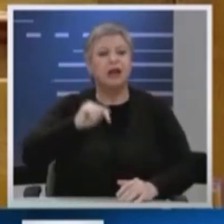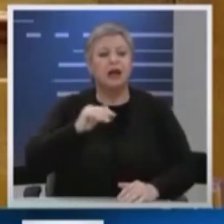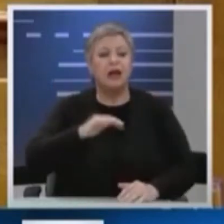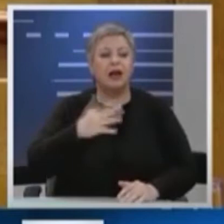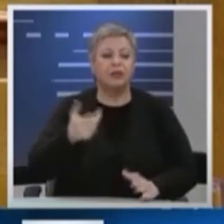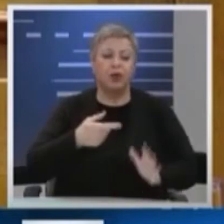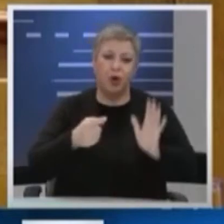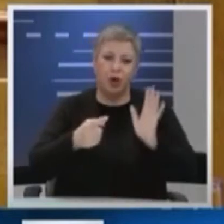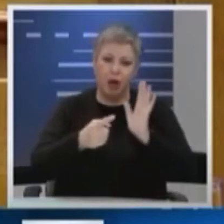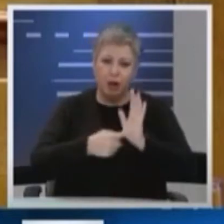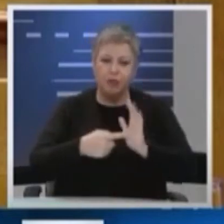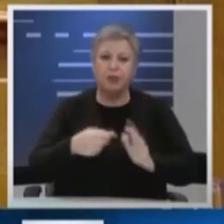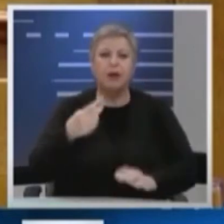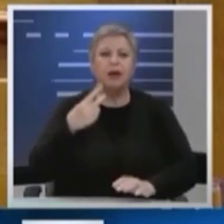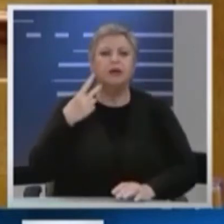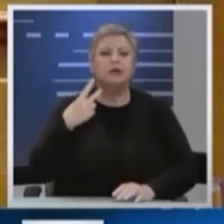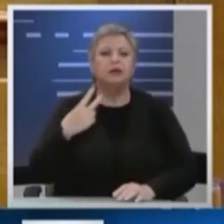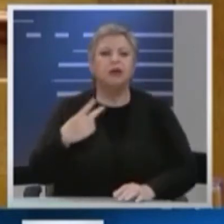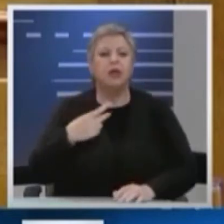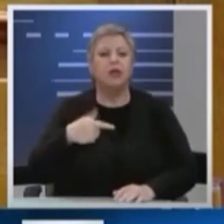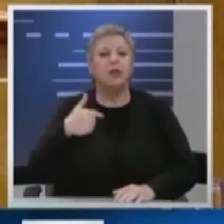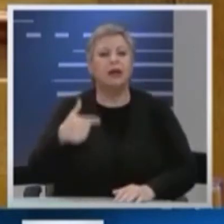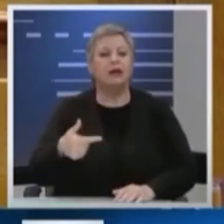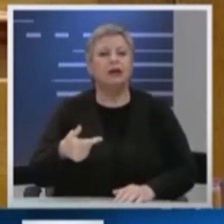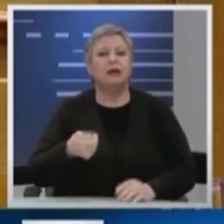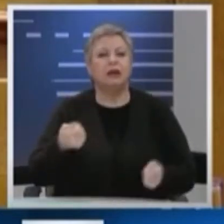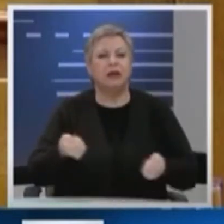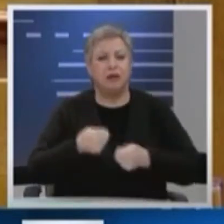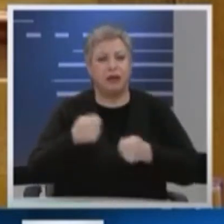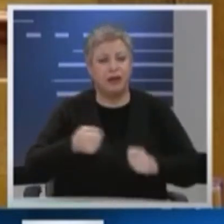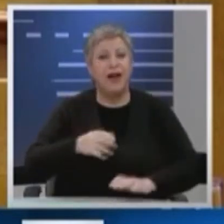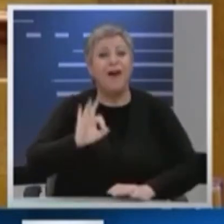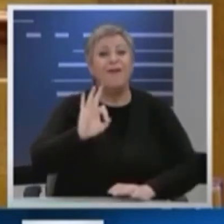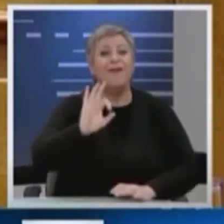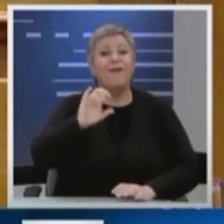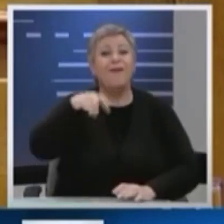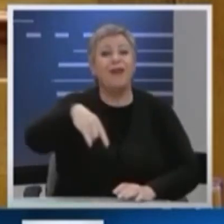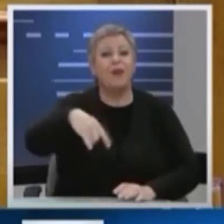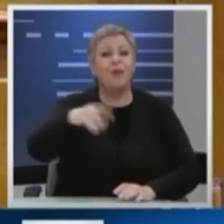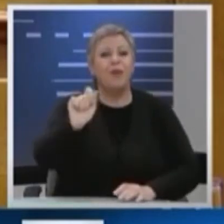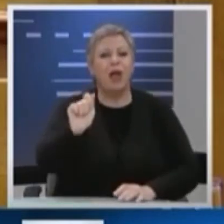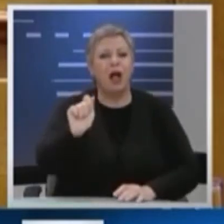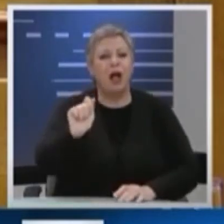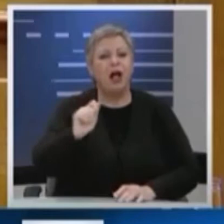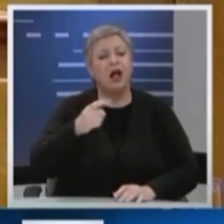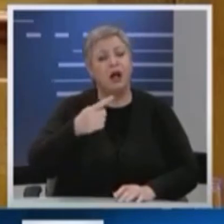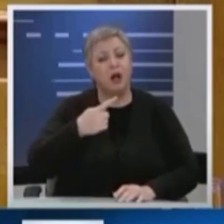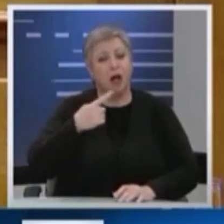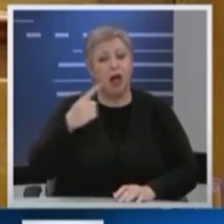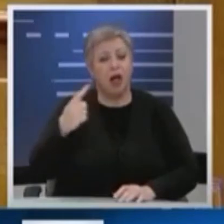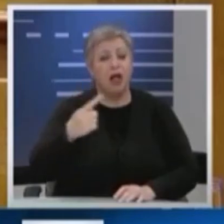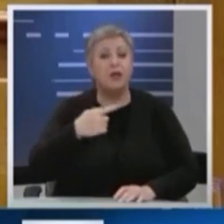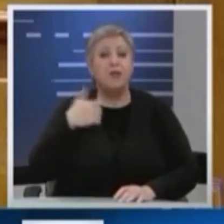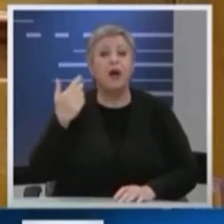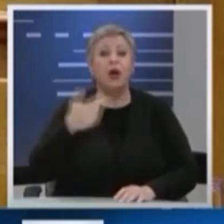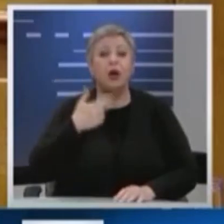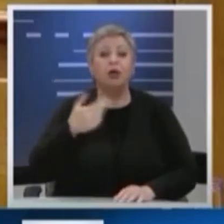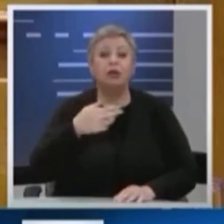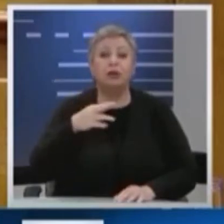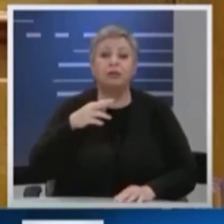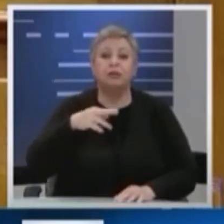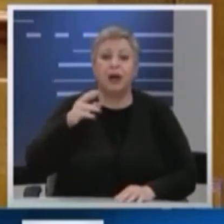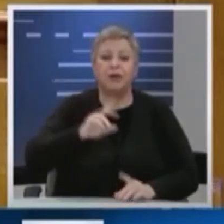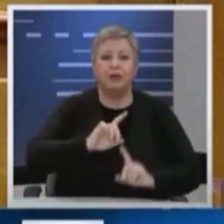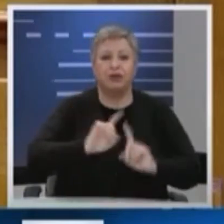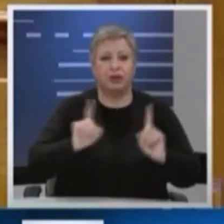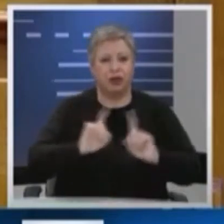για την για ελάχιστο χρόνο αναστολή της αύξησης του ΦΠΑ στα νησιά. Και δεύτερον, να εξοικονομήσει πόρους προς